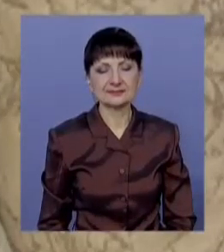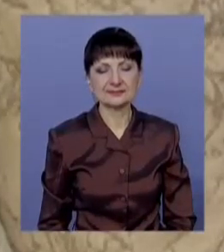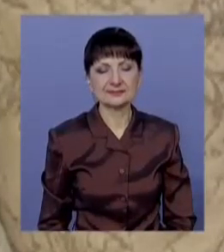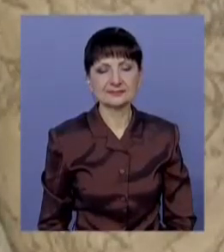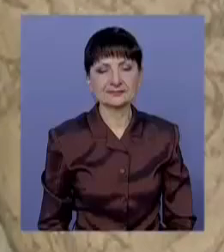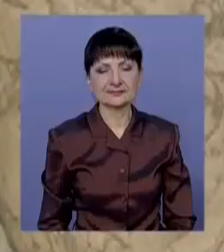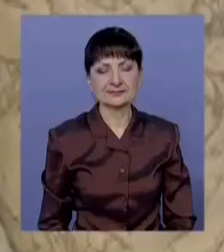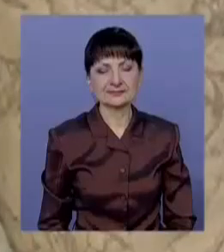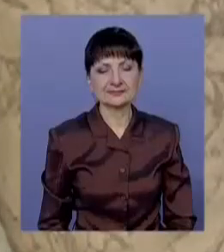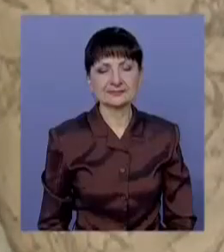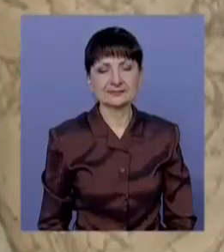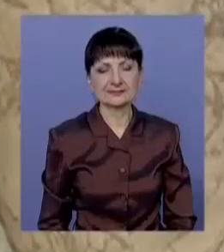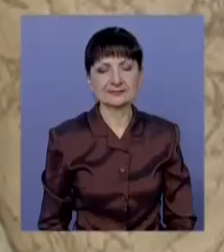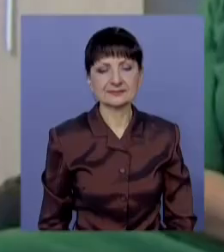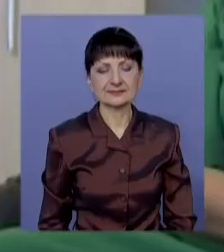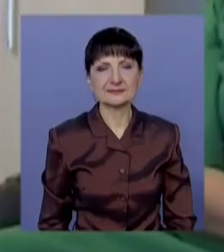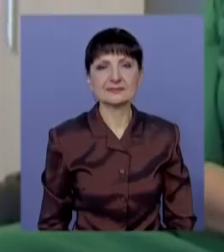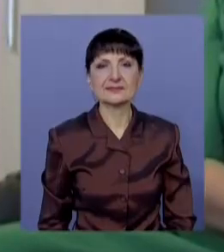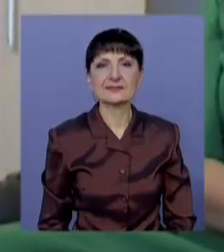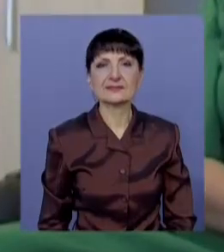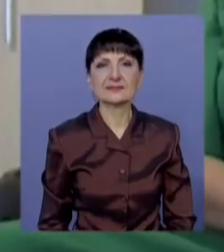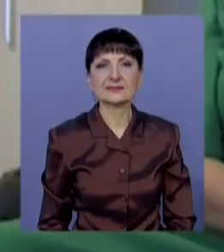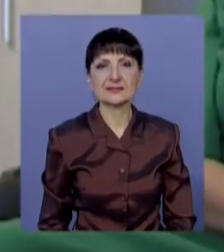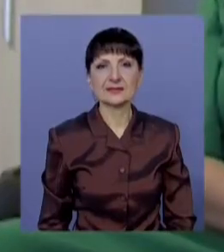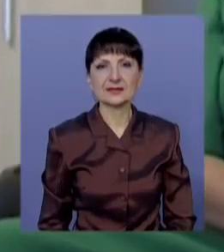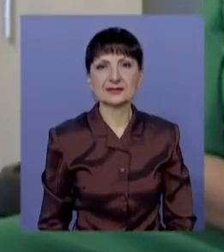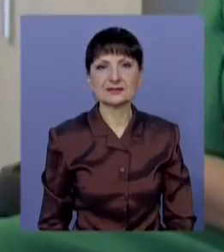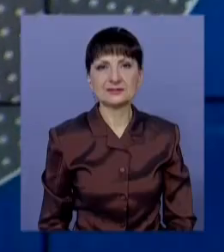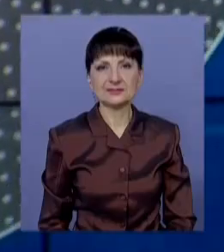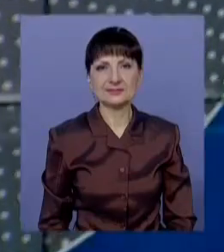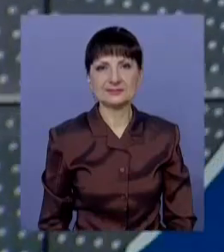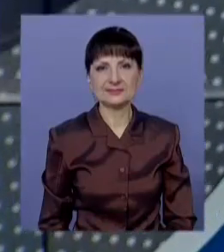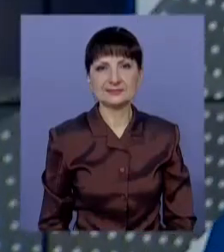Мира Альжанова, Асылбек Тойбек, телеканал Алматы, Карагандинская область.